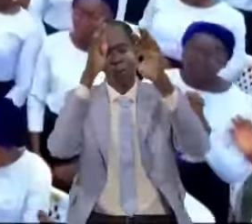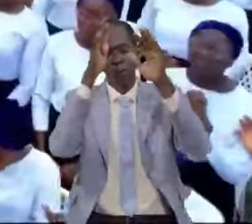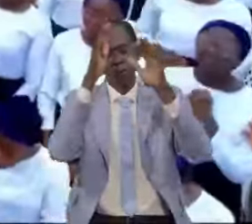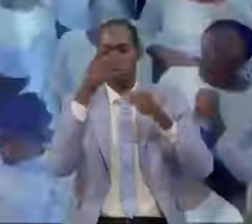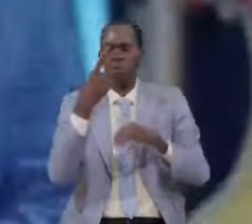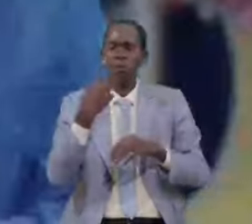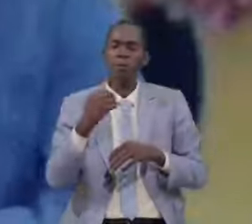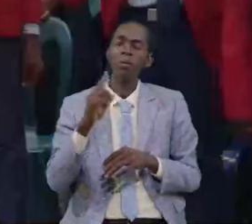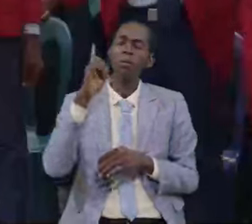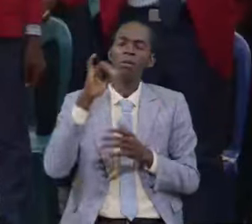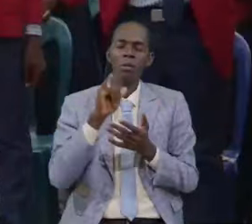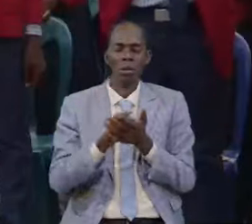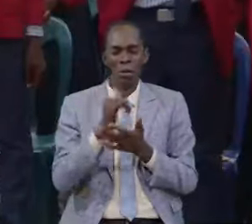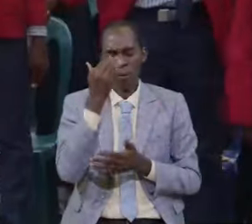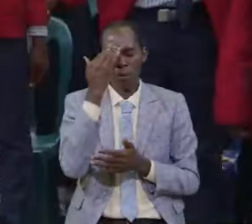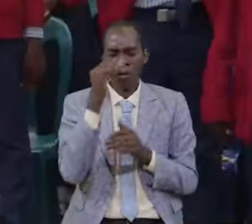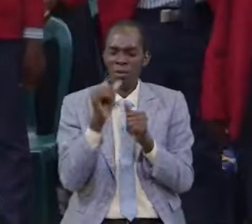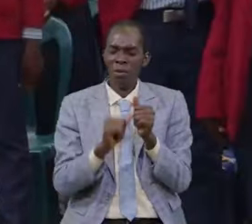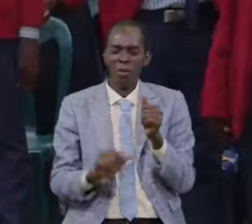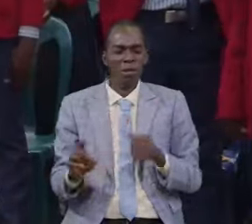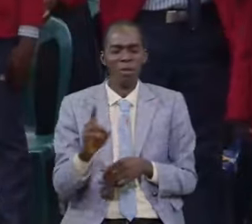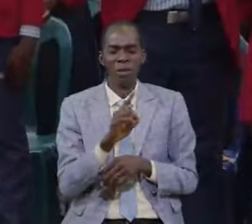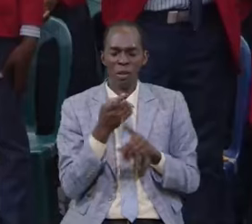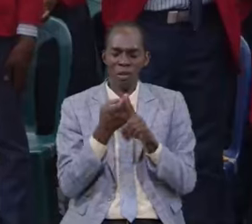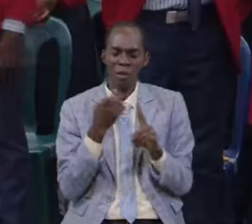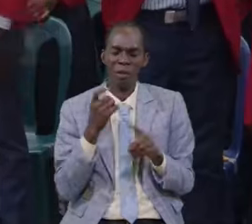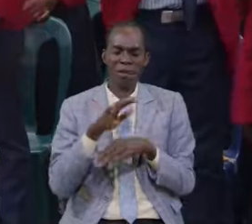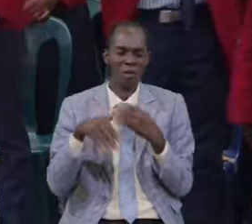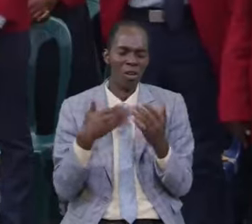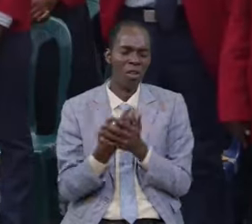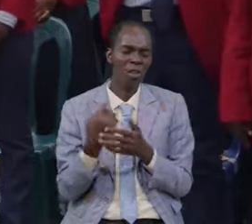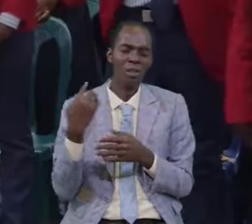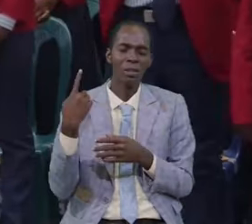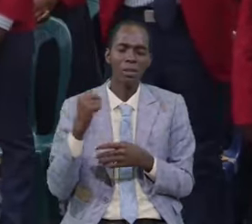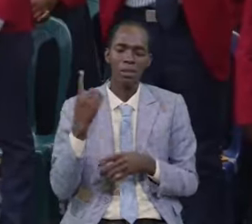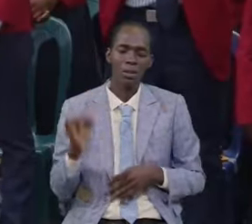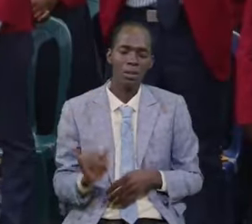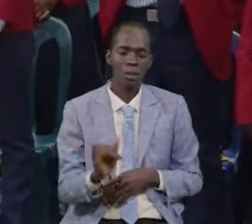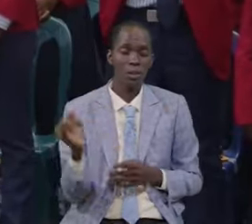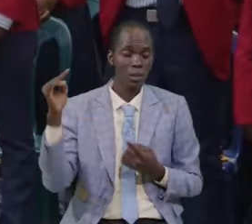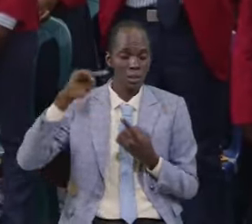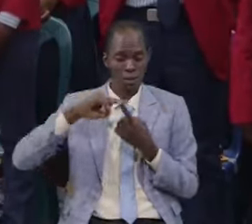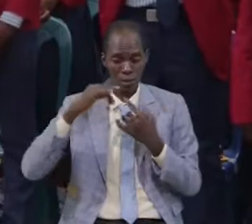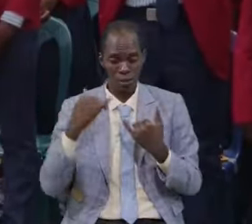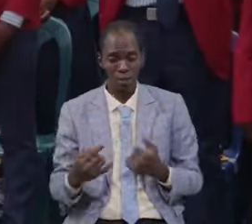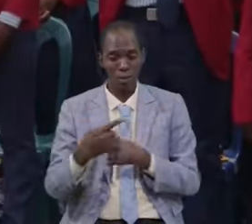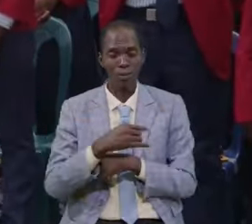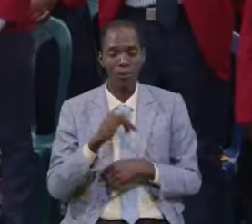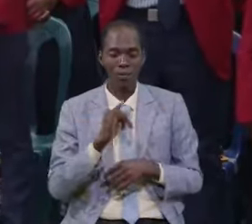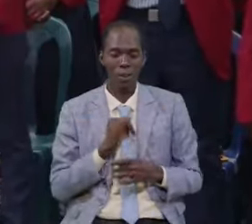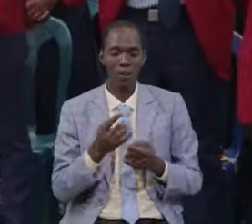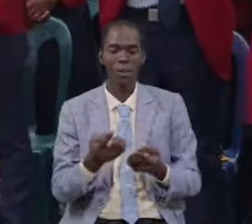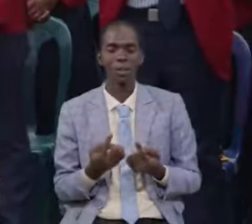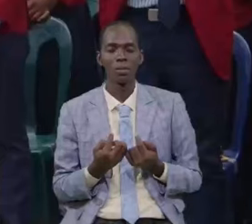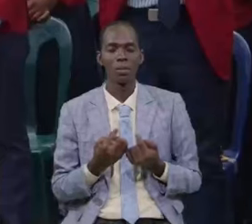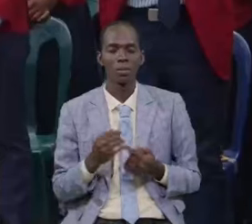Toi qui connais tout un chacun de toute éternité, jusqu'à ce jour, je viens. Par la